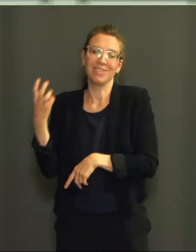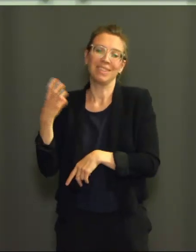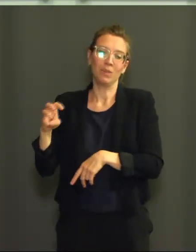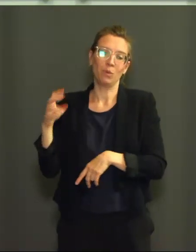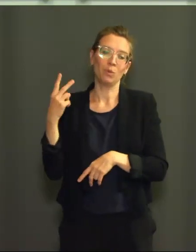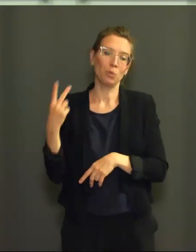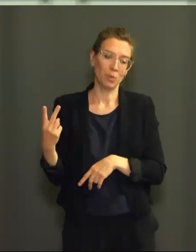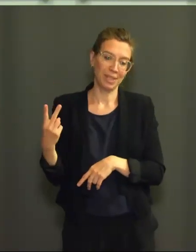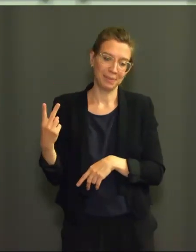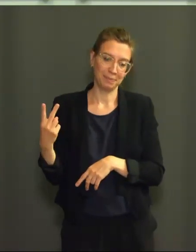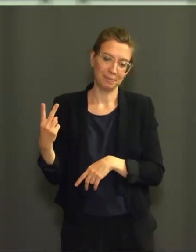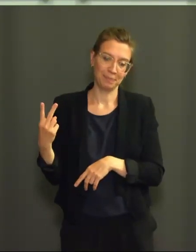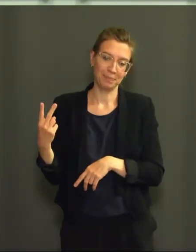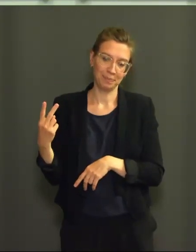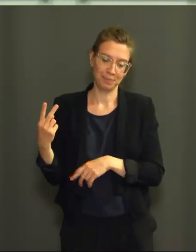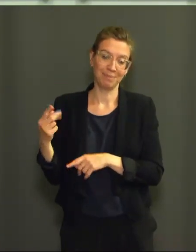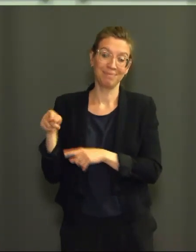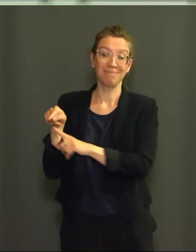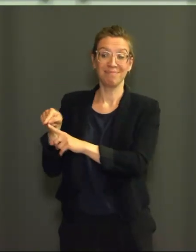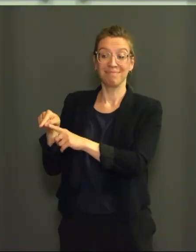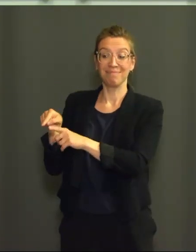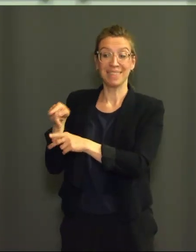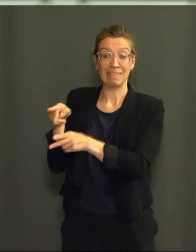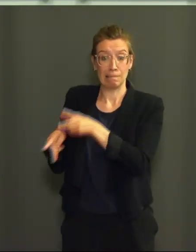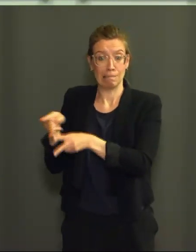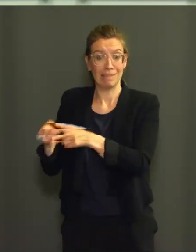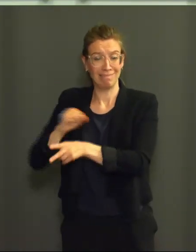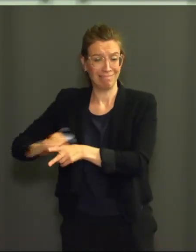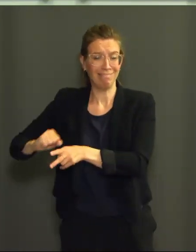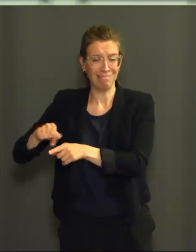De daling op intensieve zorgen betekent ook dat voor veel